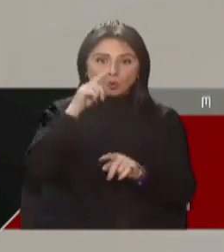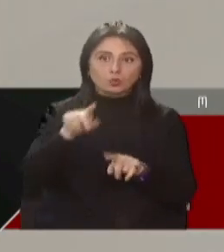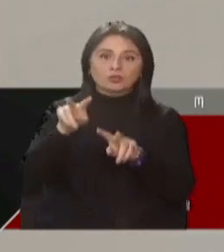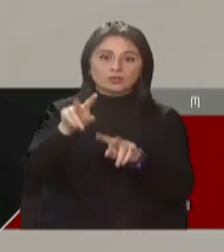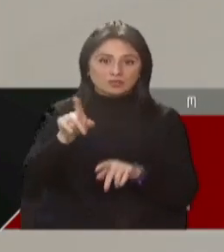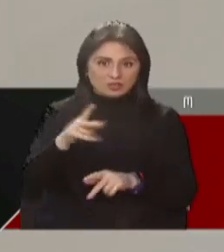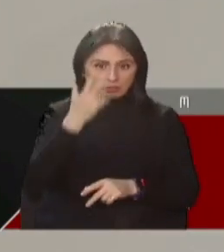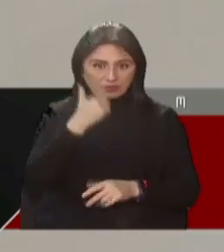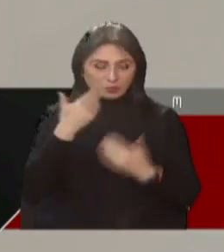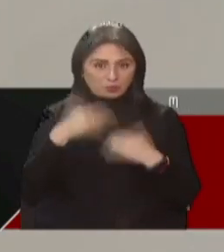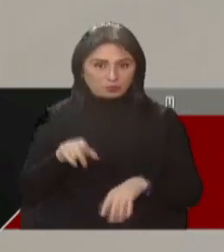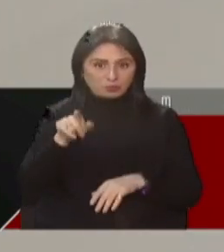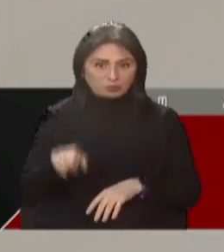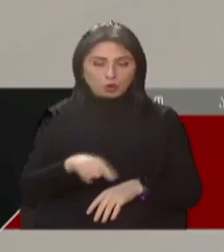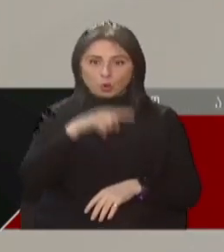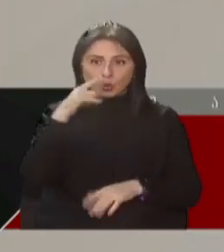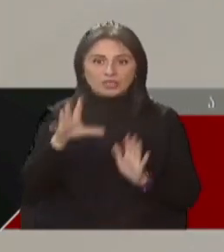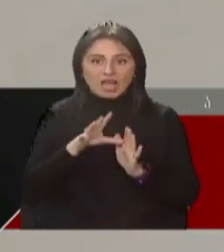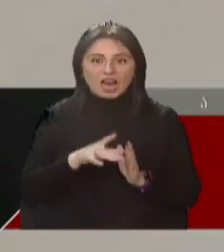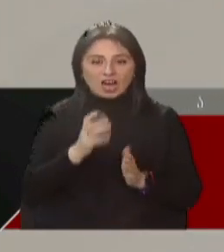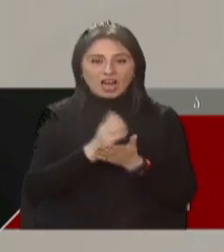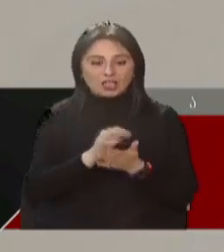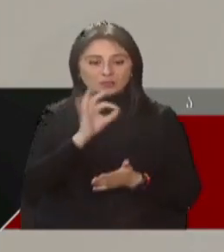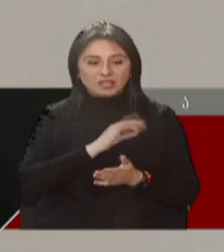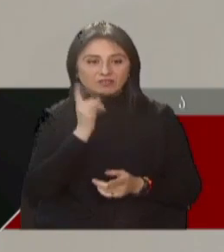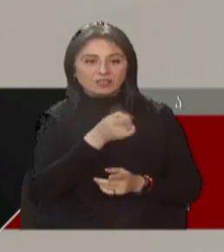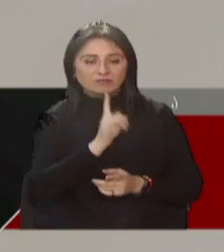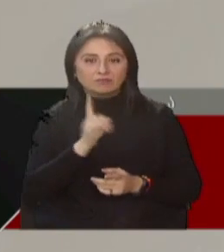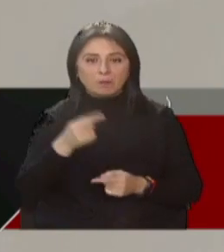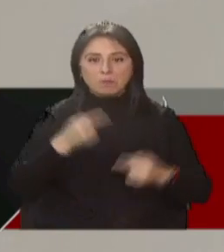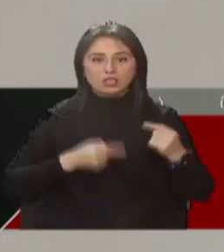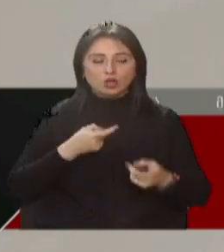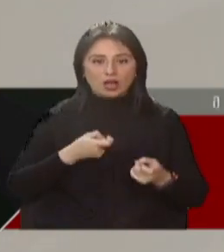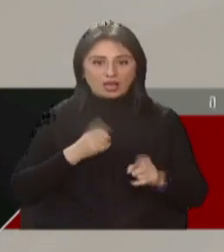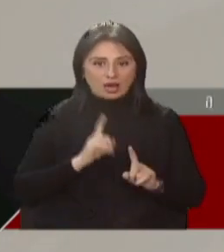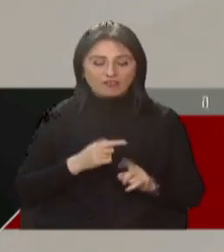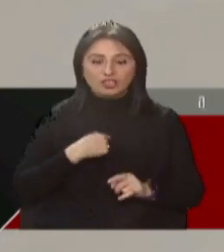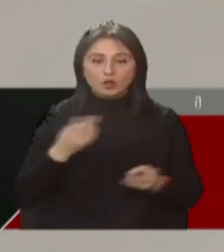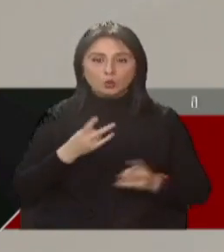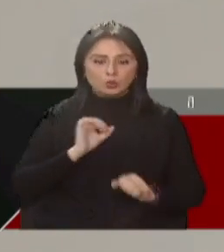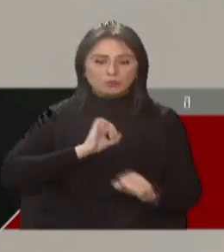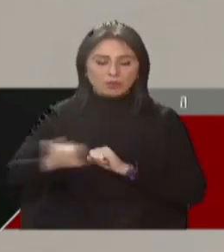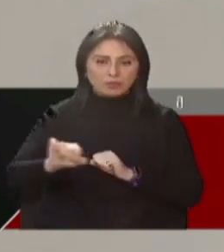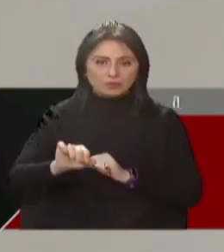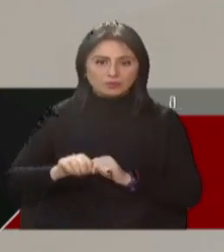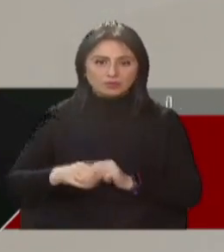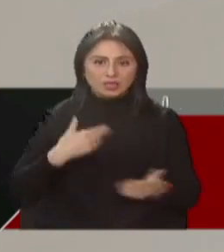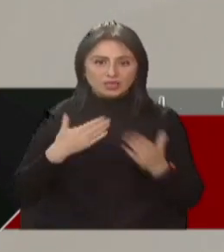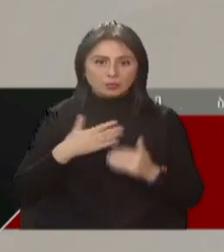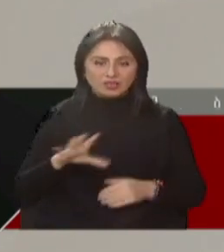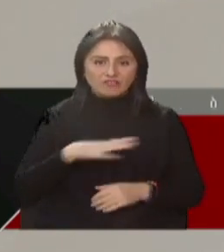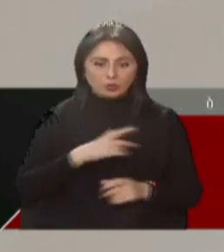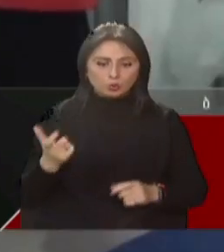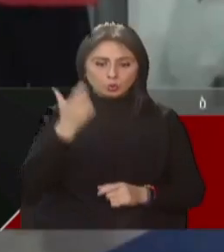რუსულ ენერგომატარებლებზე. Რუსეთი კი ენერგორესურსებს იყენებს როგორც ბრძოლის იარაღს. Ჩვენ უნდა დავძლიოთ ეს დამოკიდებულება, რომ